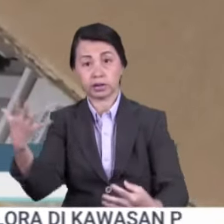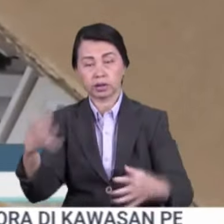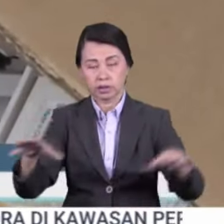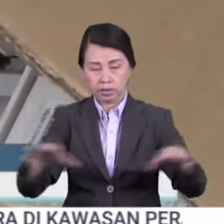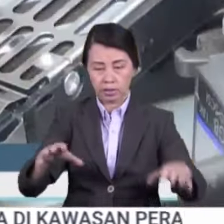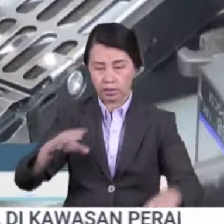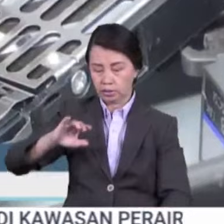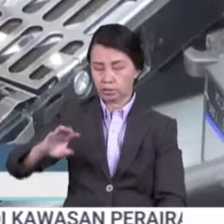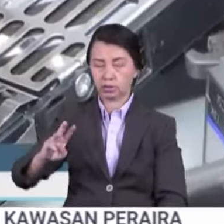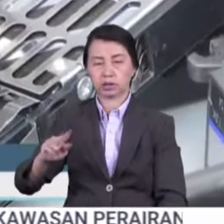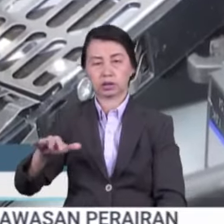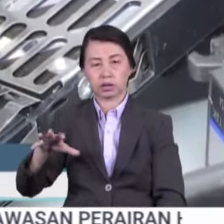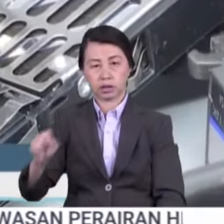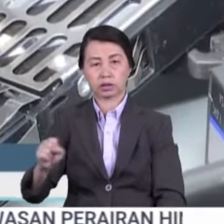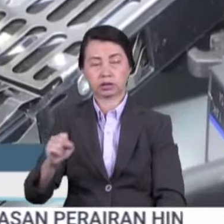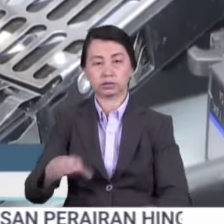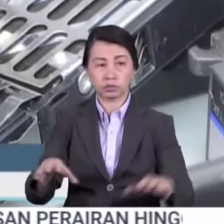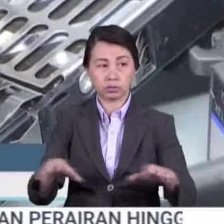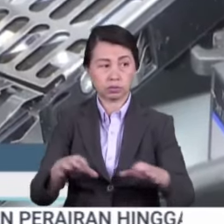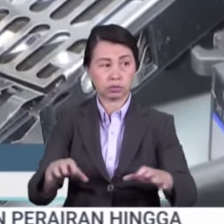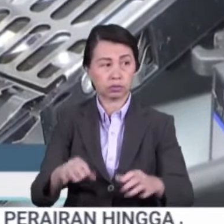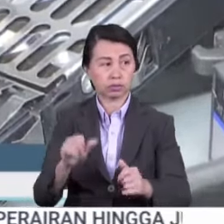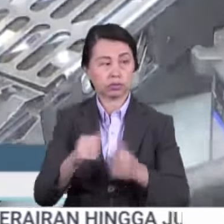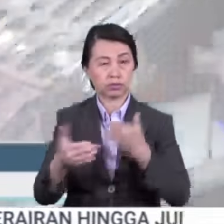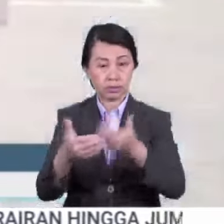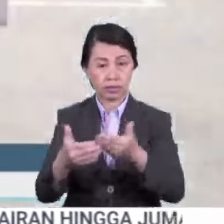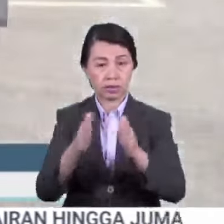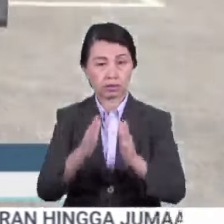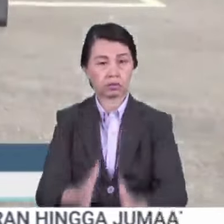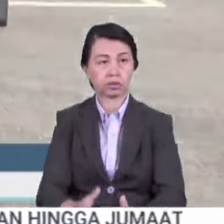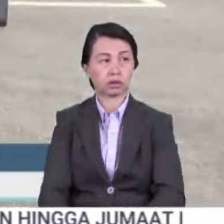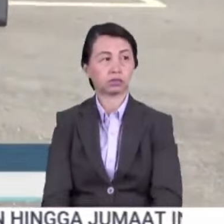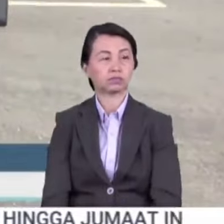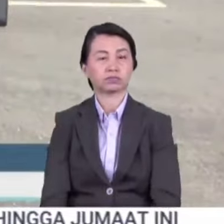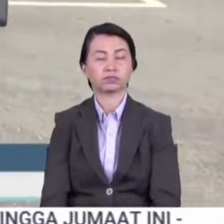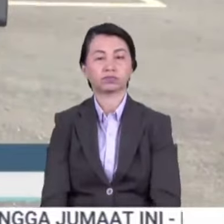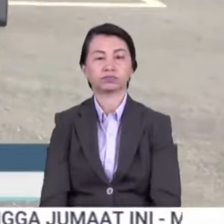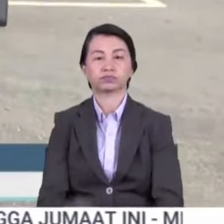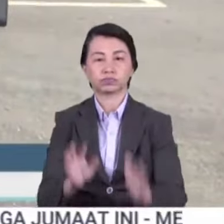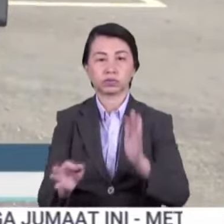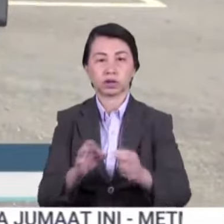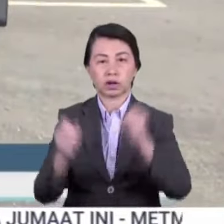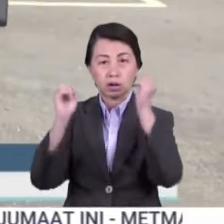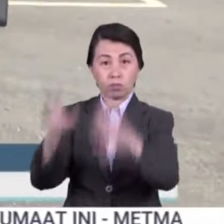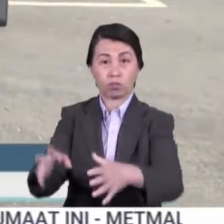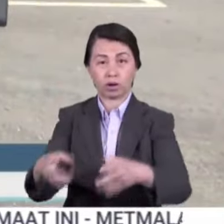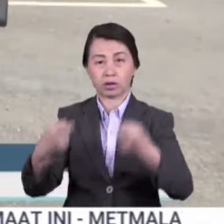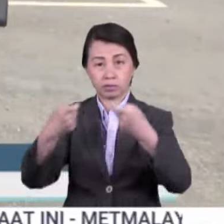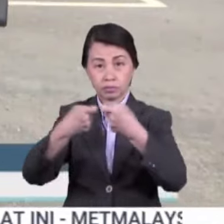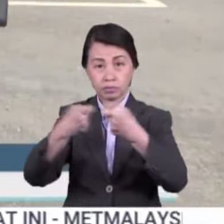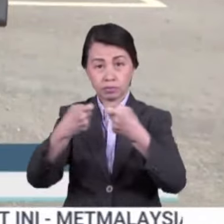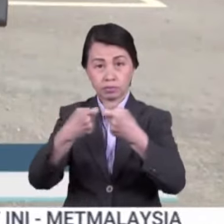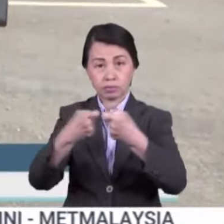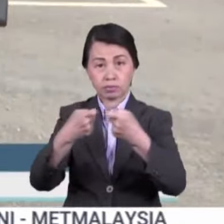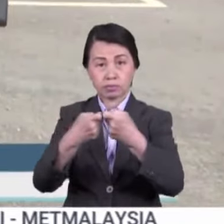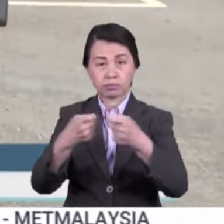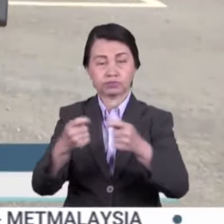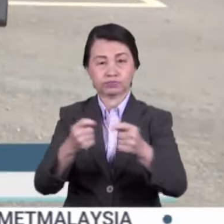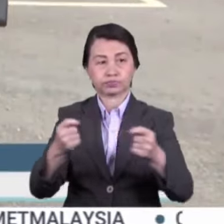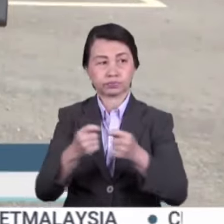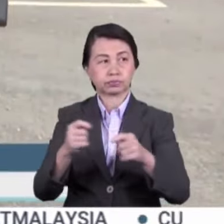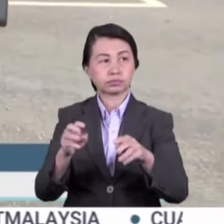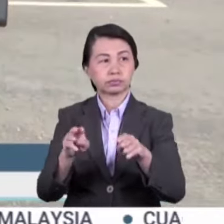JAS bagi mendekati orang awam. Kita kalau buang elektronik di tempat